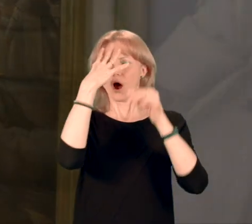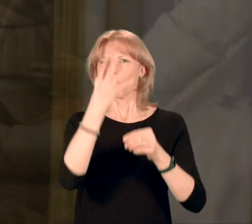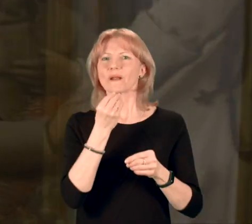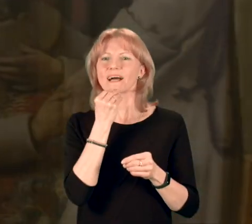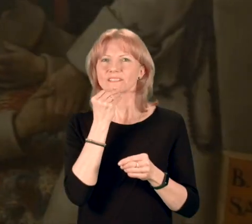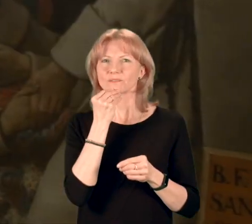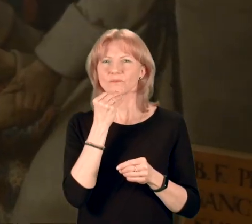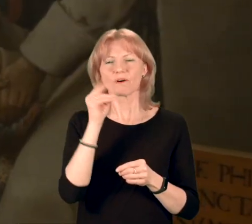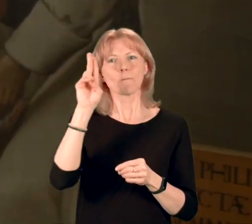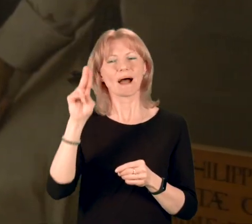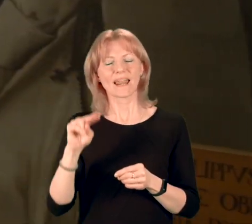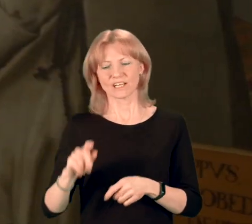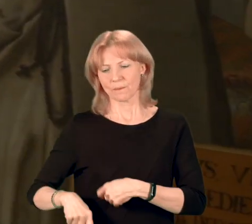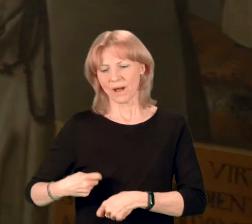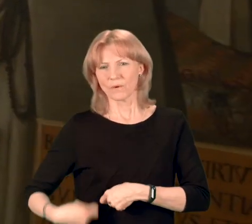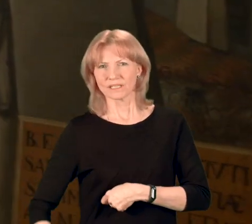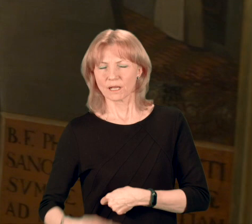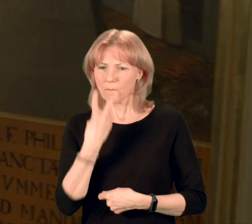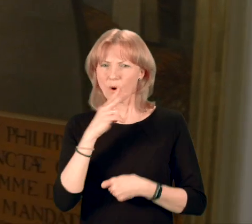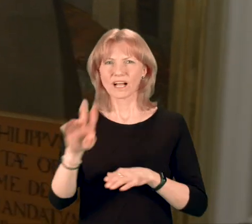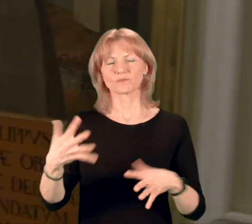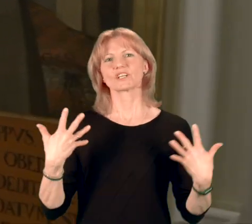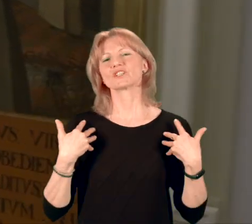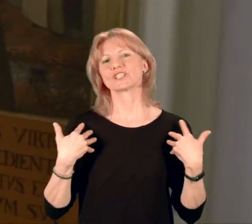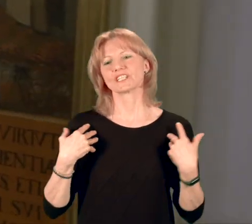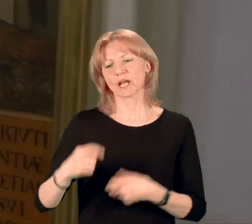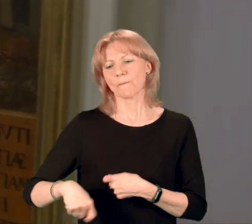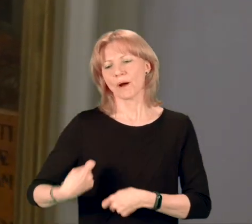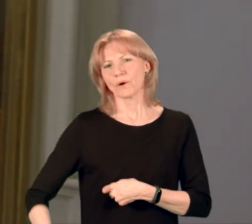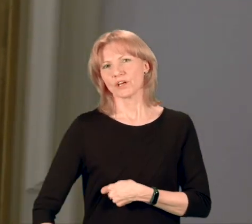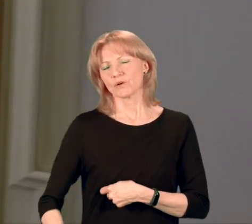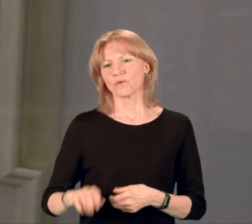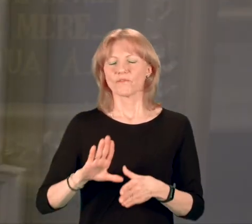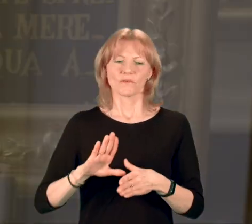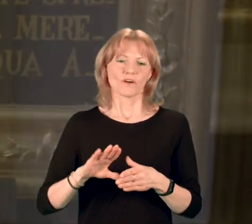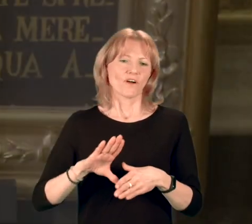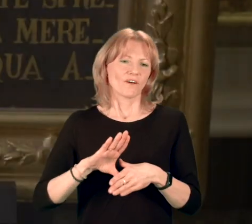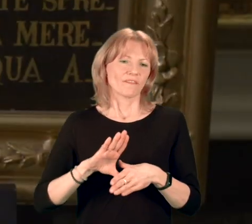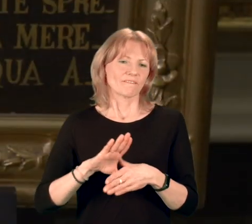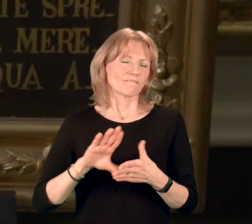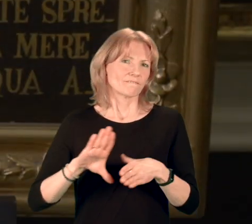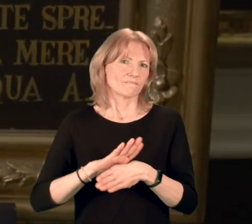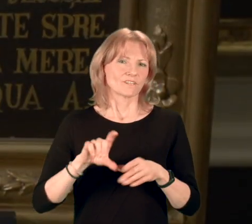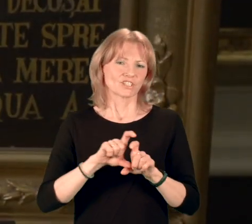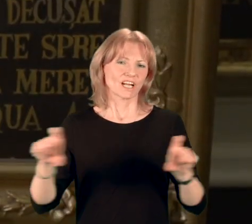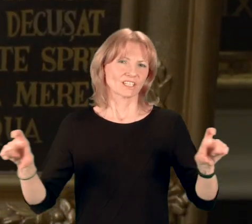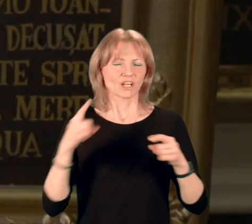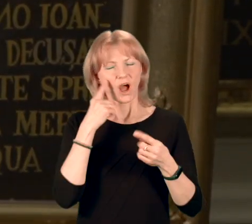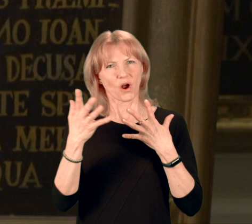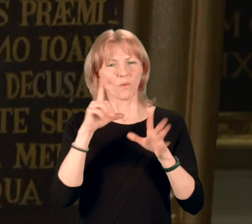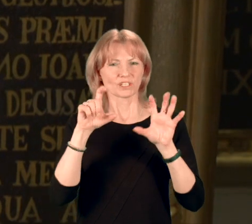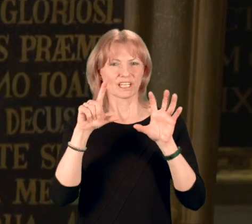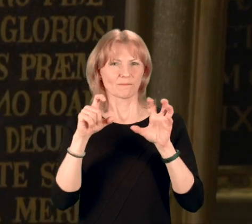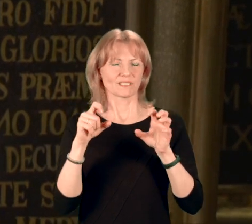paulińskich ukazuje działalność zakonu na przestrzeni ponad 700 lat jego istnienia. Spora część udostępnionych do oglądania